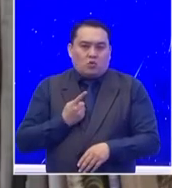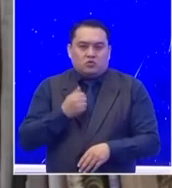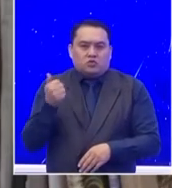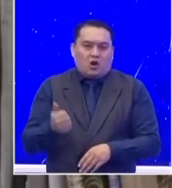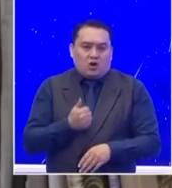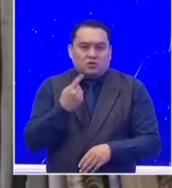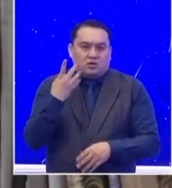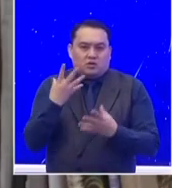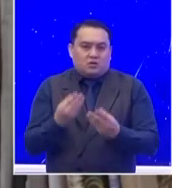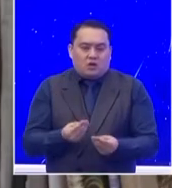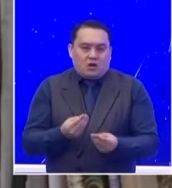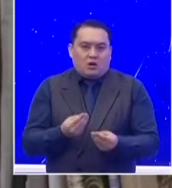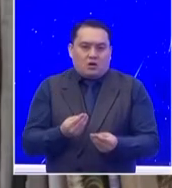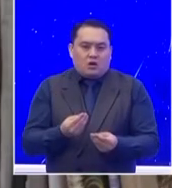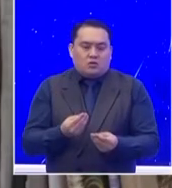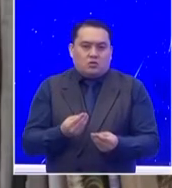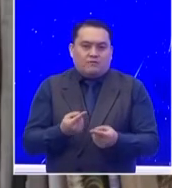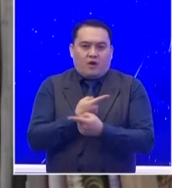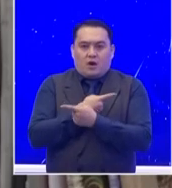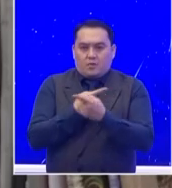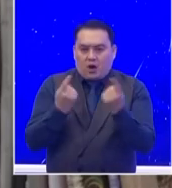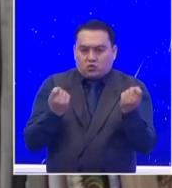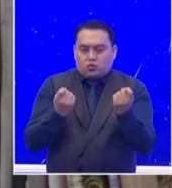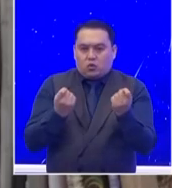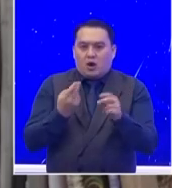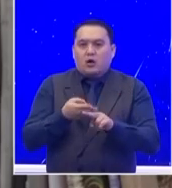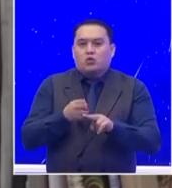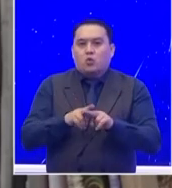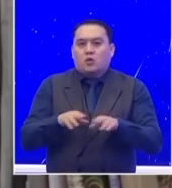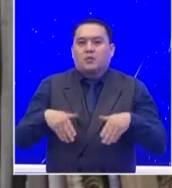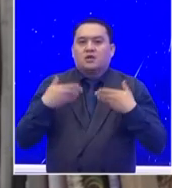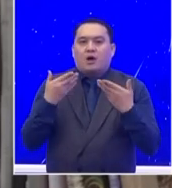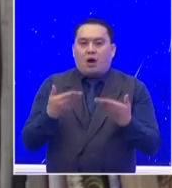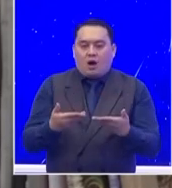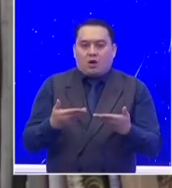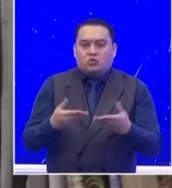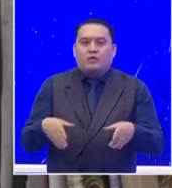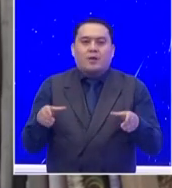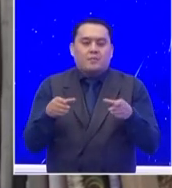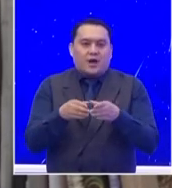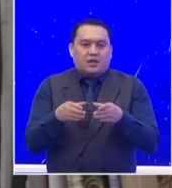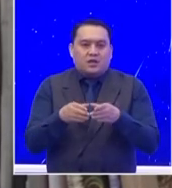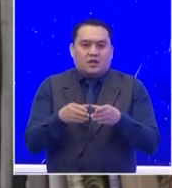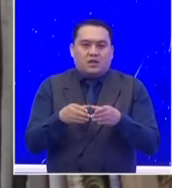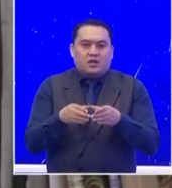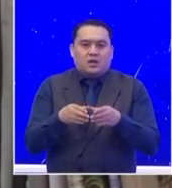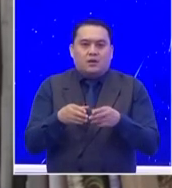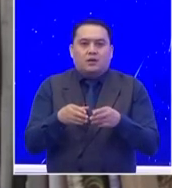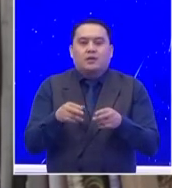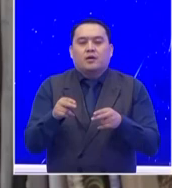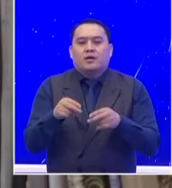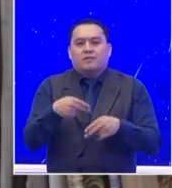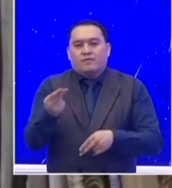или один день для того, чтобы обдумать ту информацию, которая предлагается ему в данной компании, и навести справки